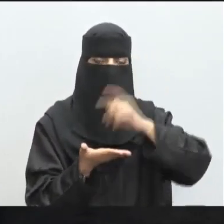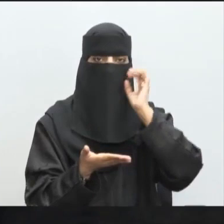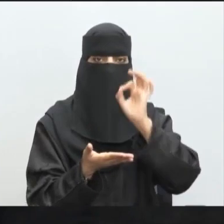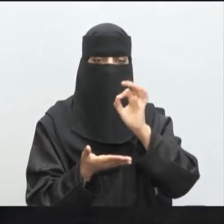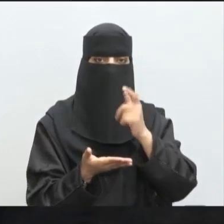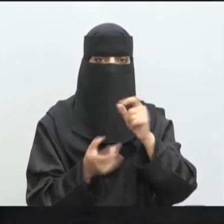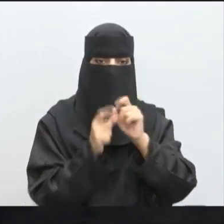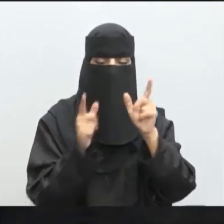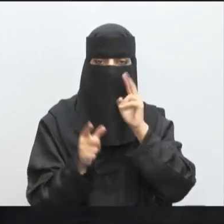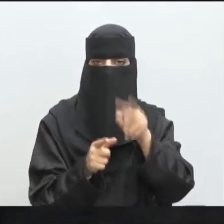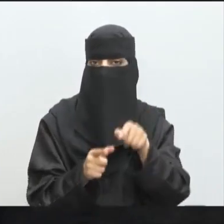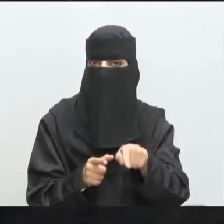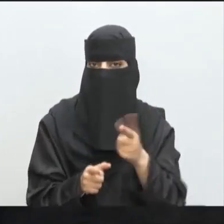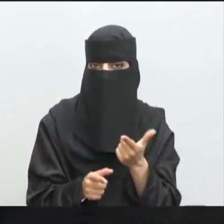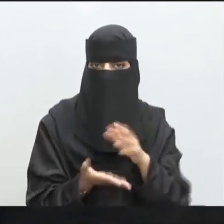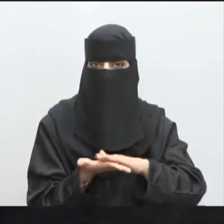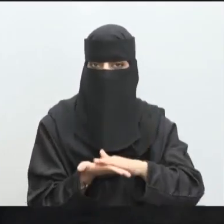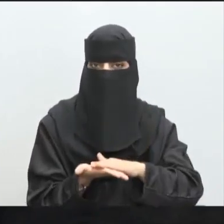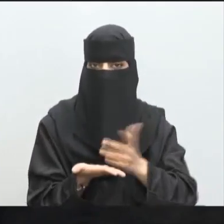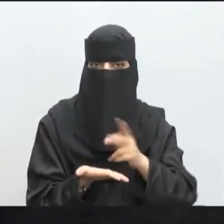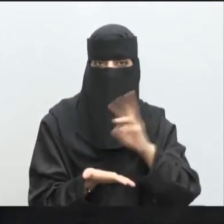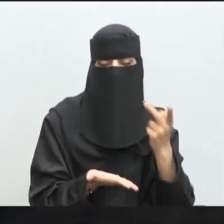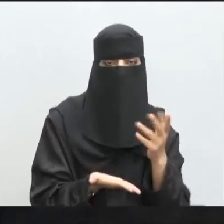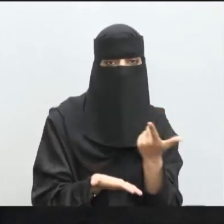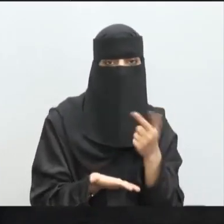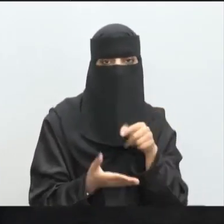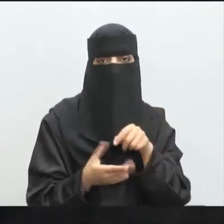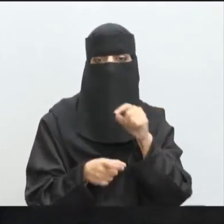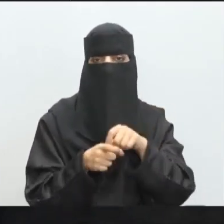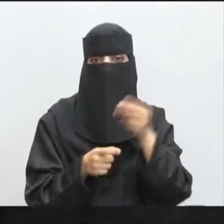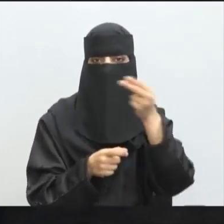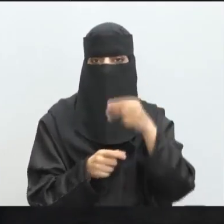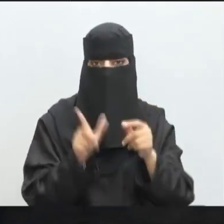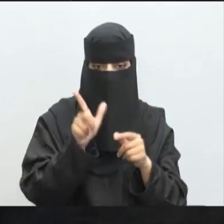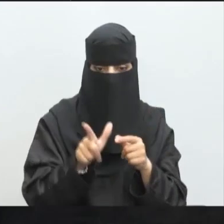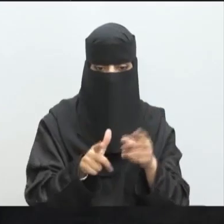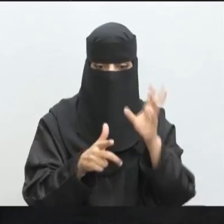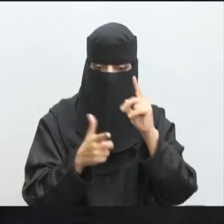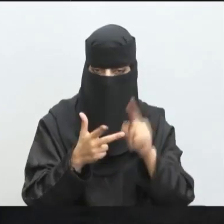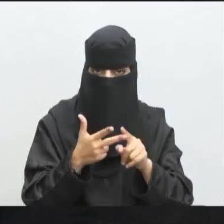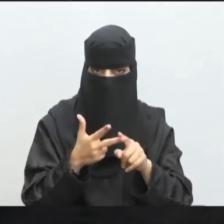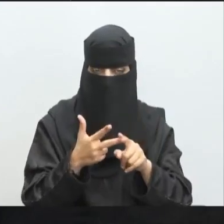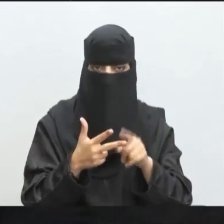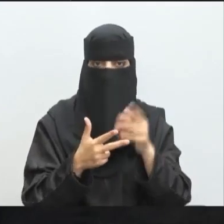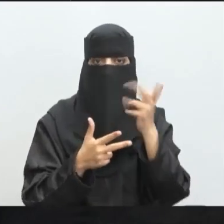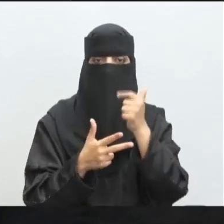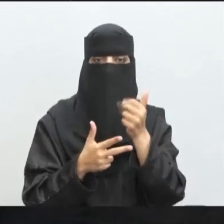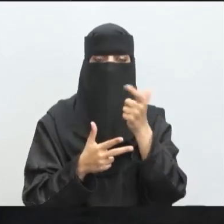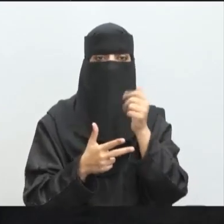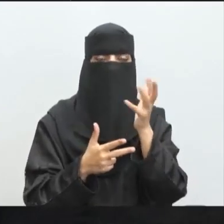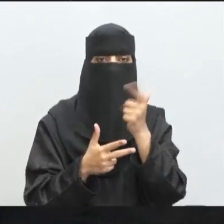او هذه الظاهره سواء كانت طبيعيه ام غير طبيعيه التي تمثلها الخريطه ايضا رقم